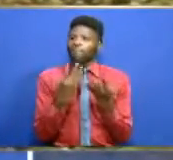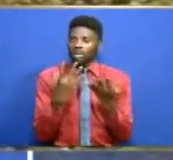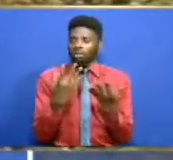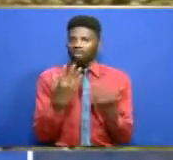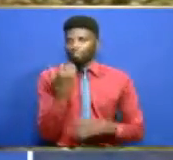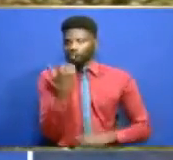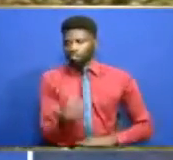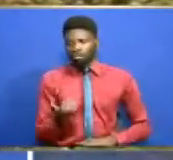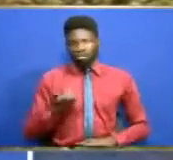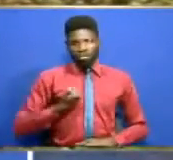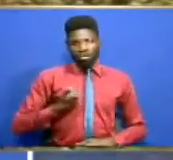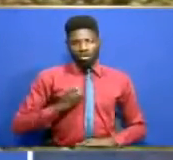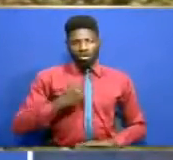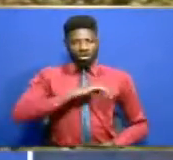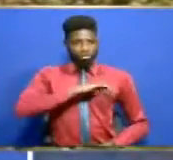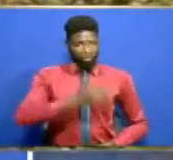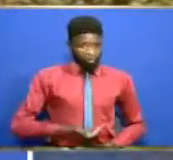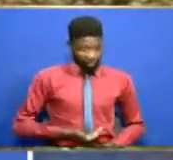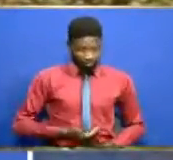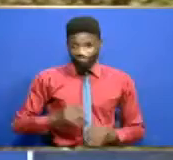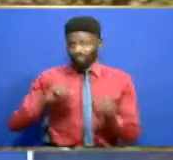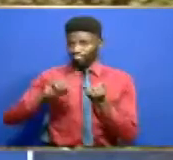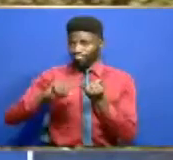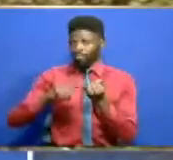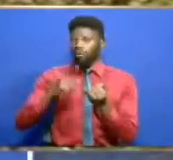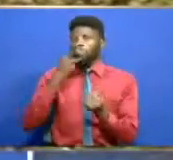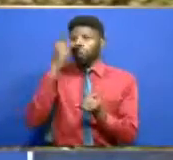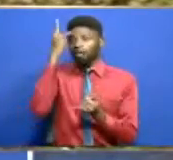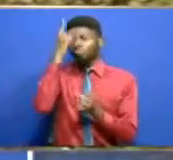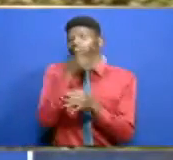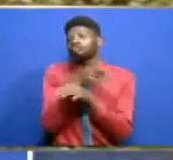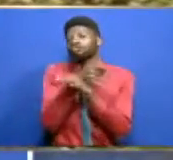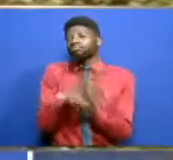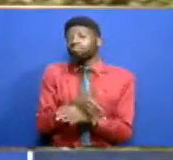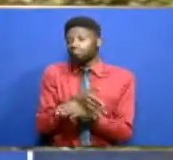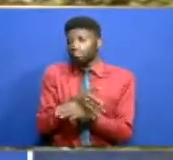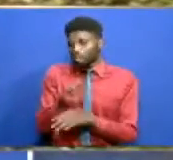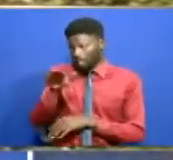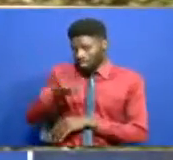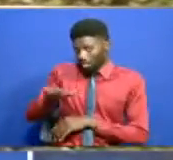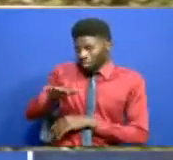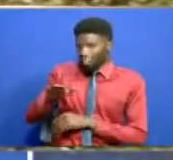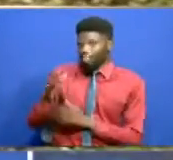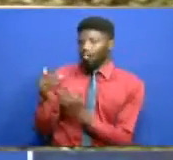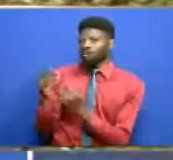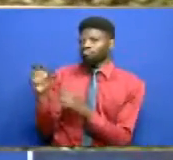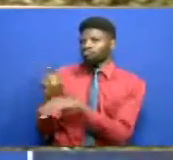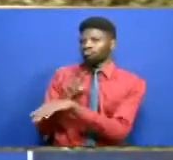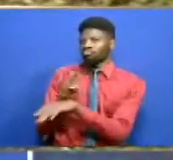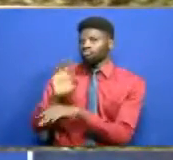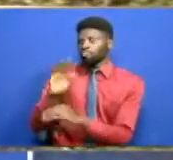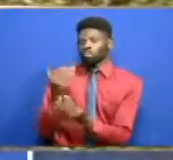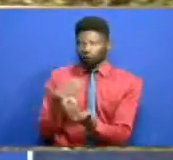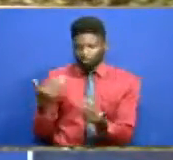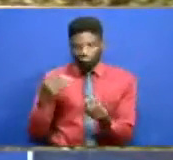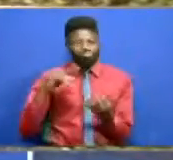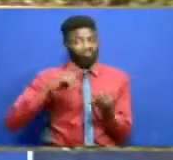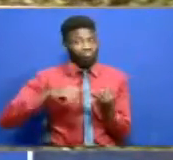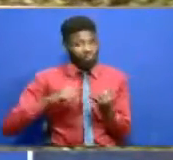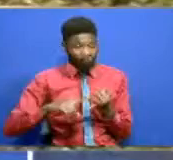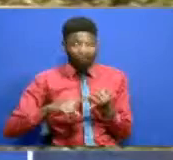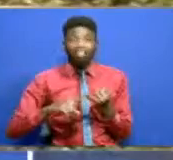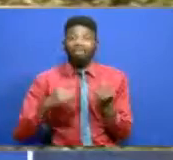pregnancies, one is because of laxity of parents when it comes to parenting, and two, children are at